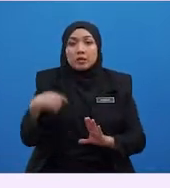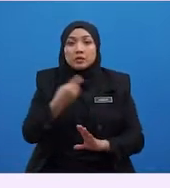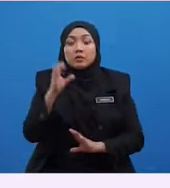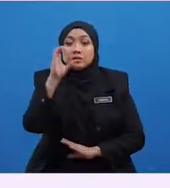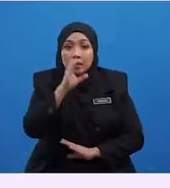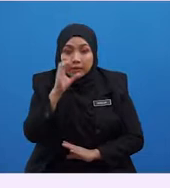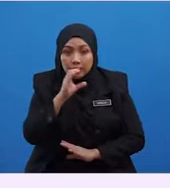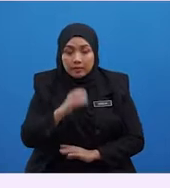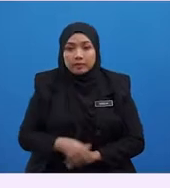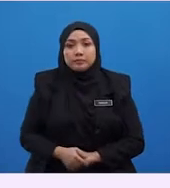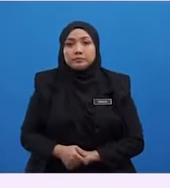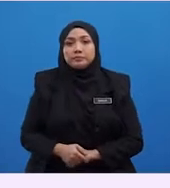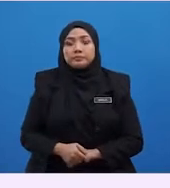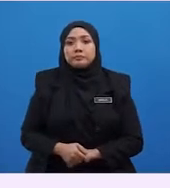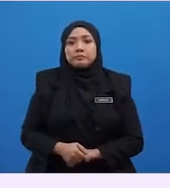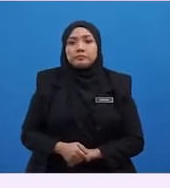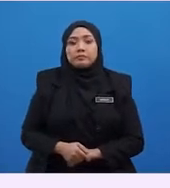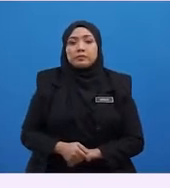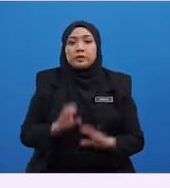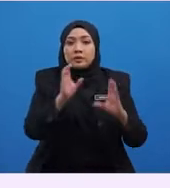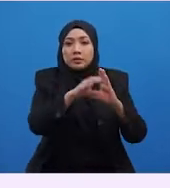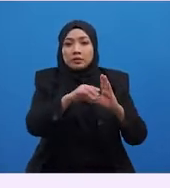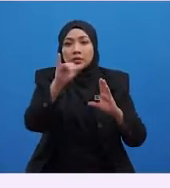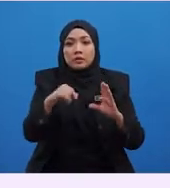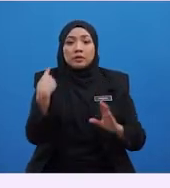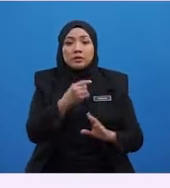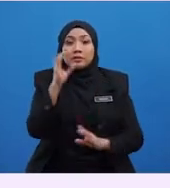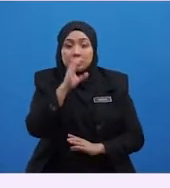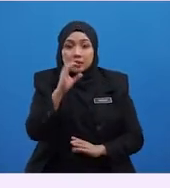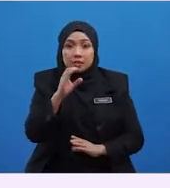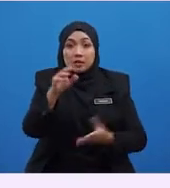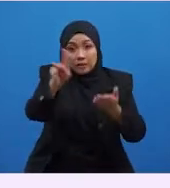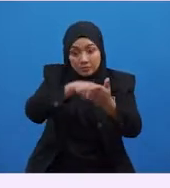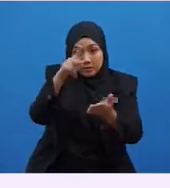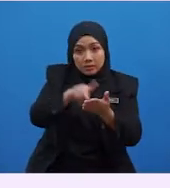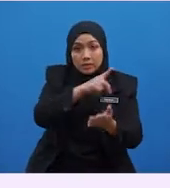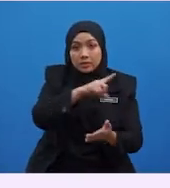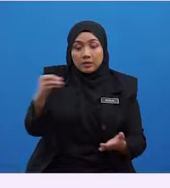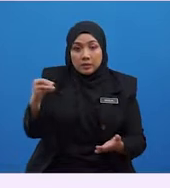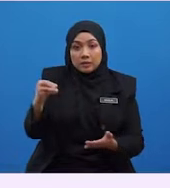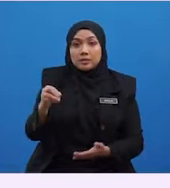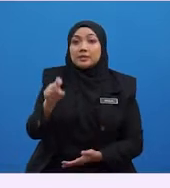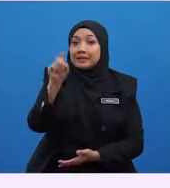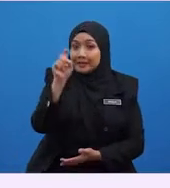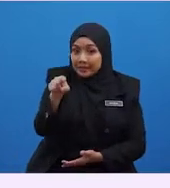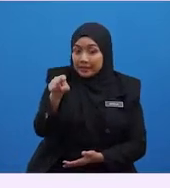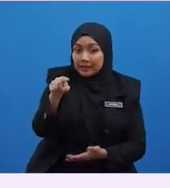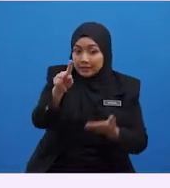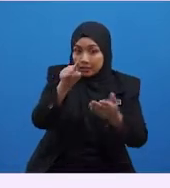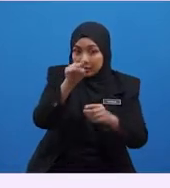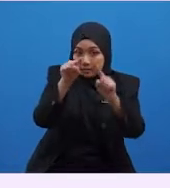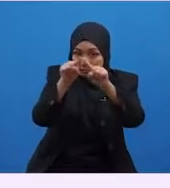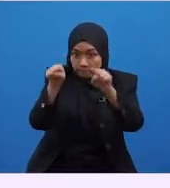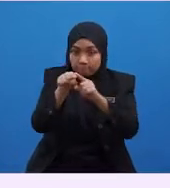diperoleh dalam bentuk jadual. Data dalam jadual ini boleh dikemaskinikan dan kemudian klik pada butang kemaskini